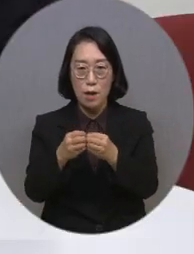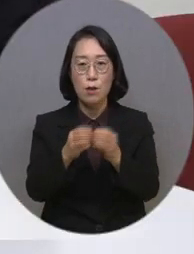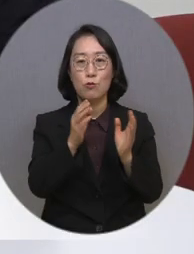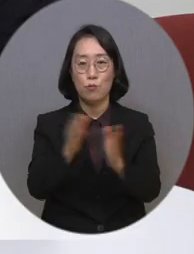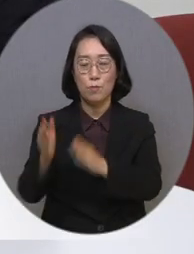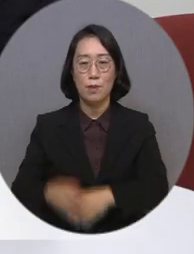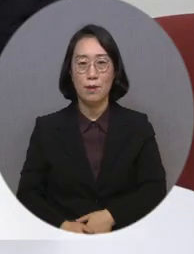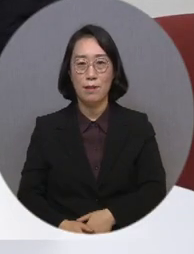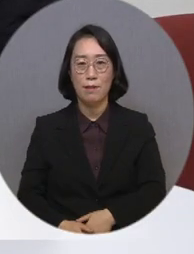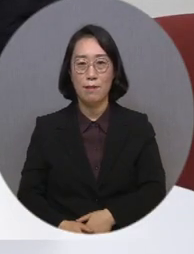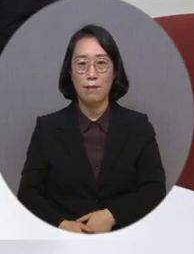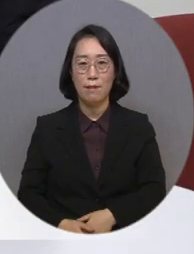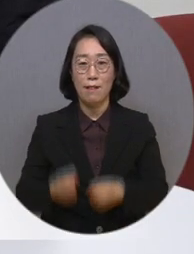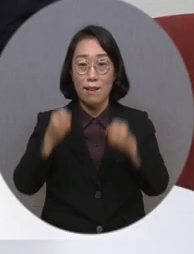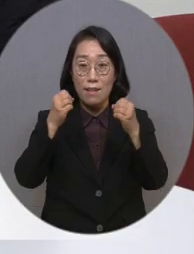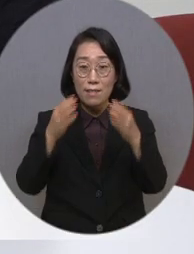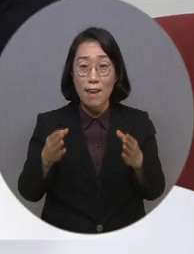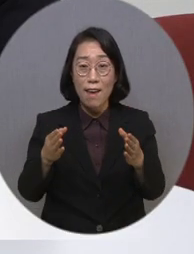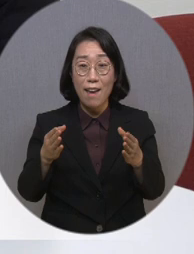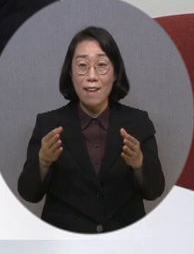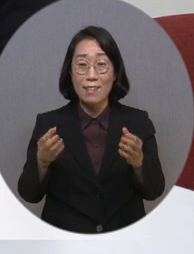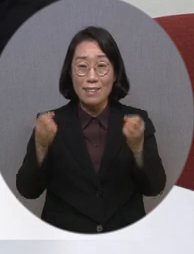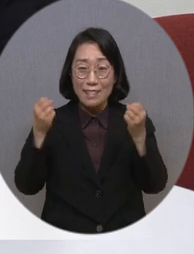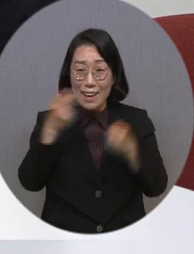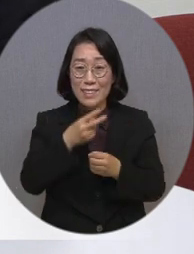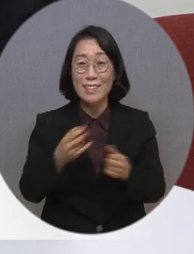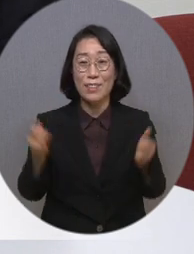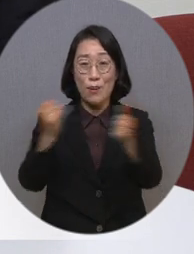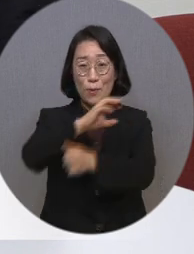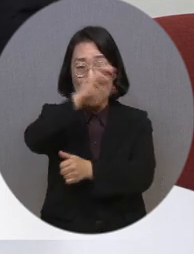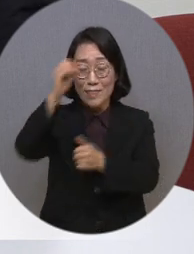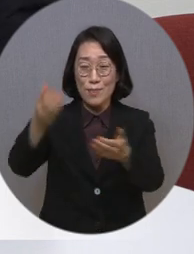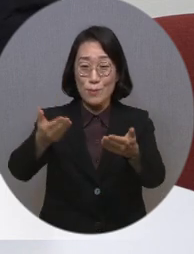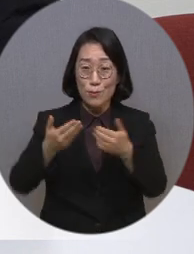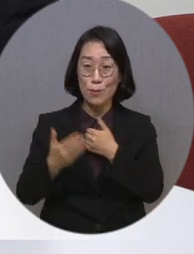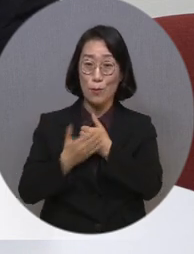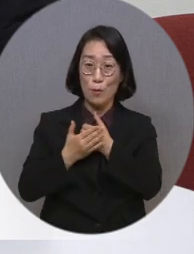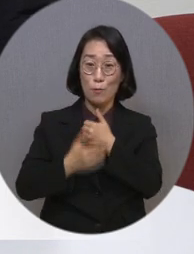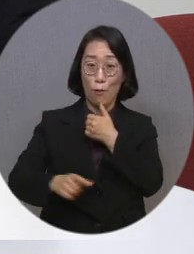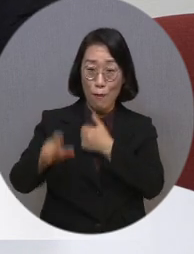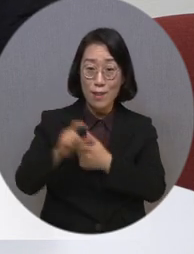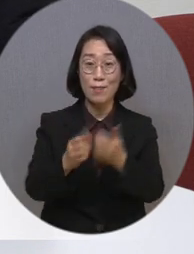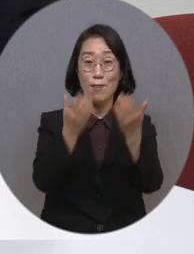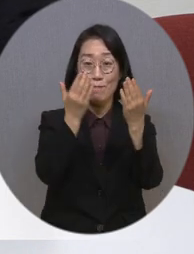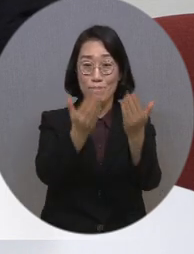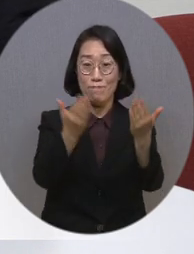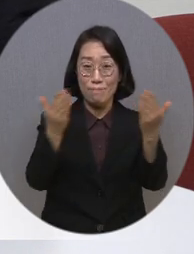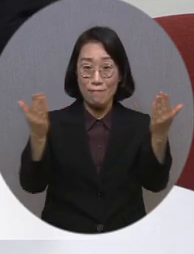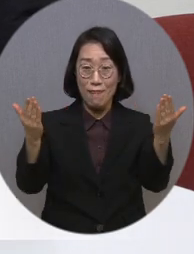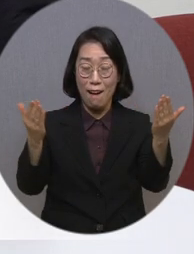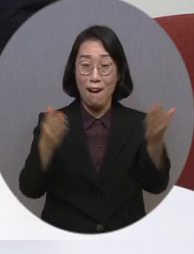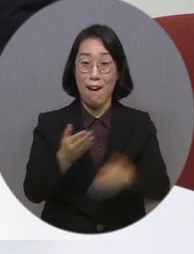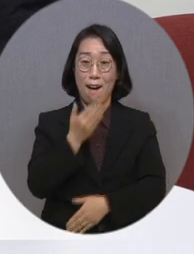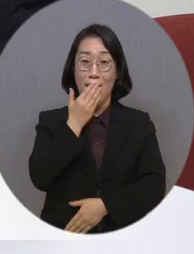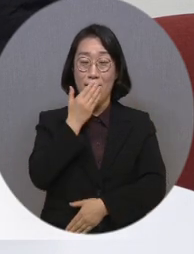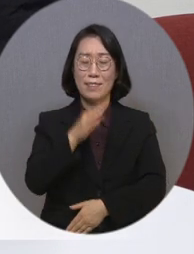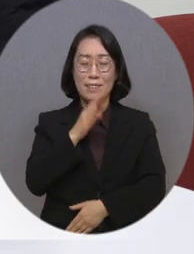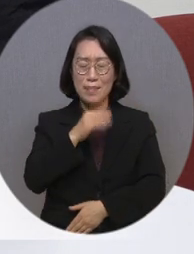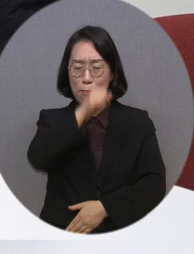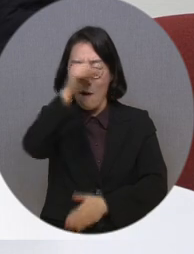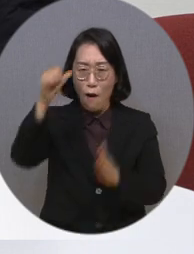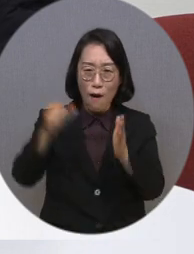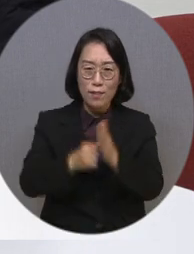준비했습니다. 리마일드 웨딩을 해주셔서 너무나 감사한데 또 시청에다 이렇게 전시를 해주셔서 죽는